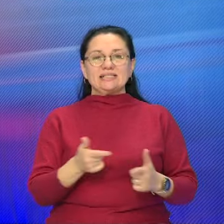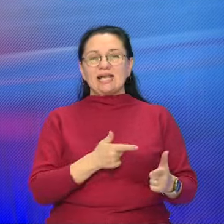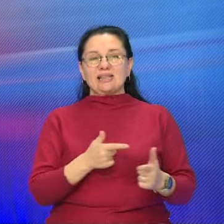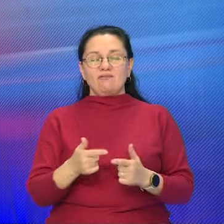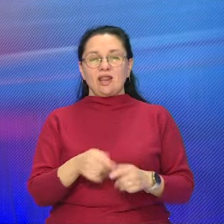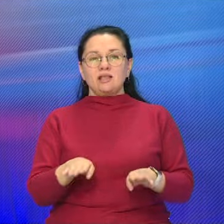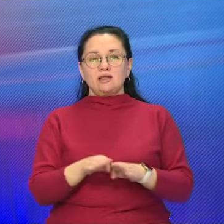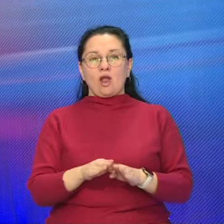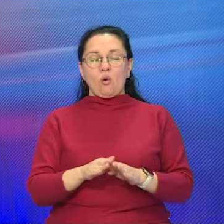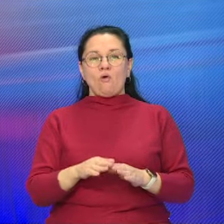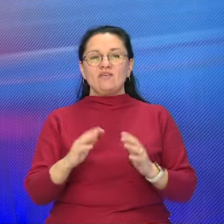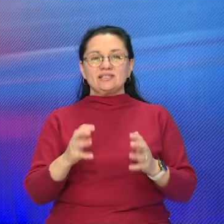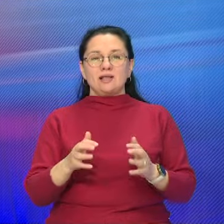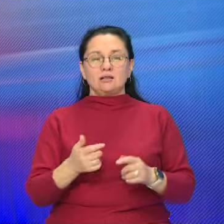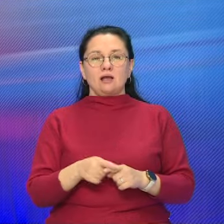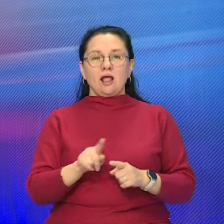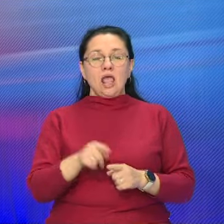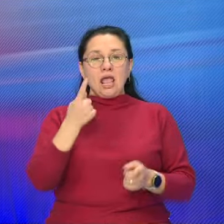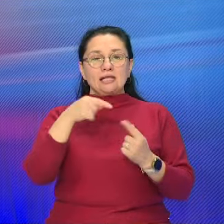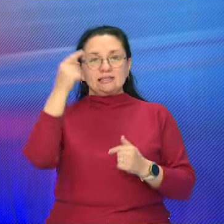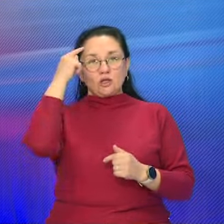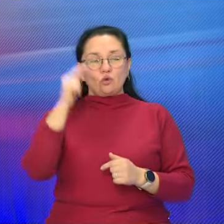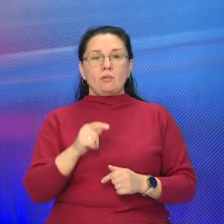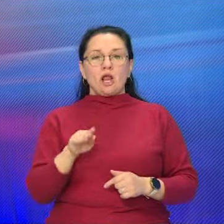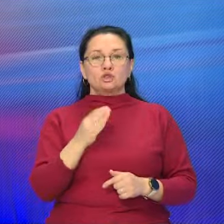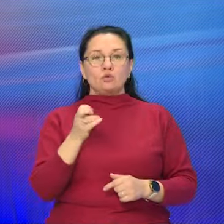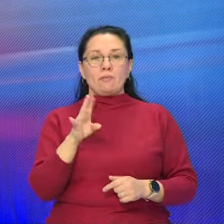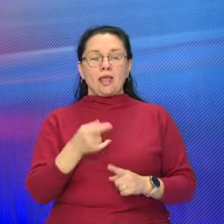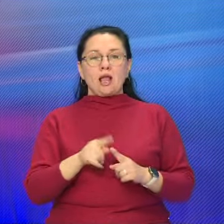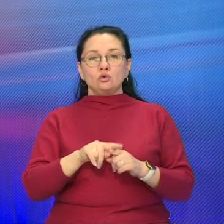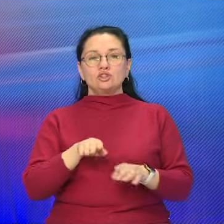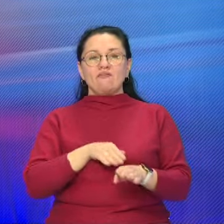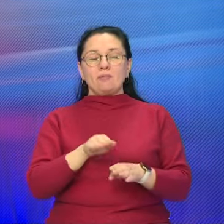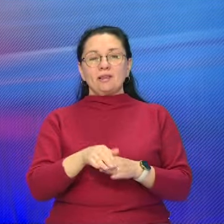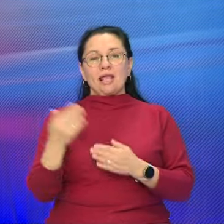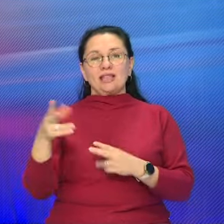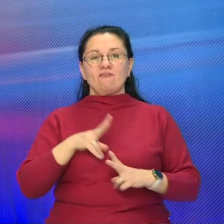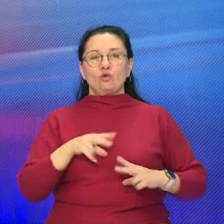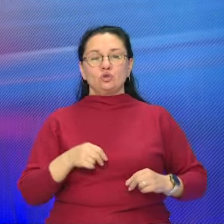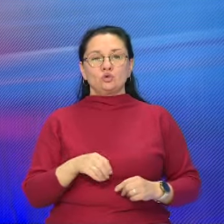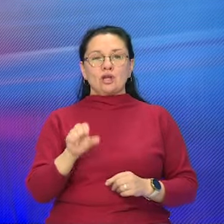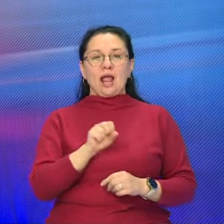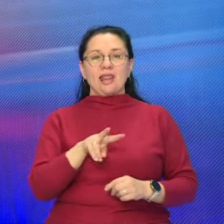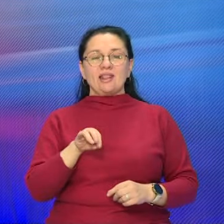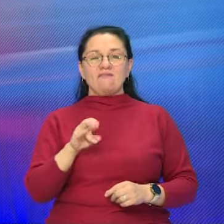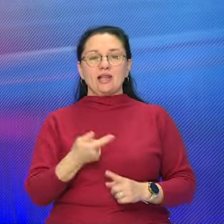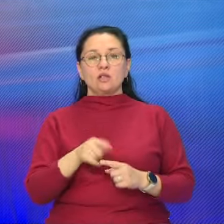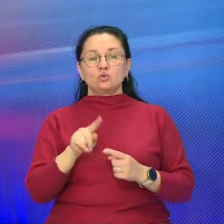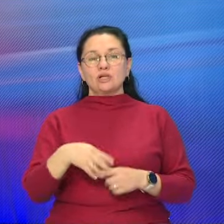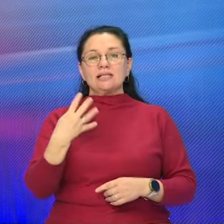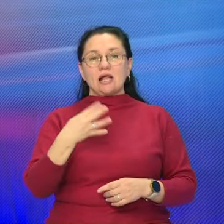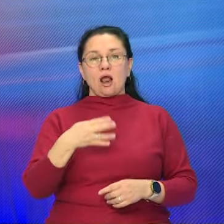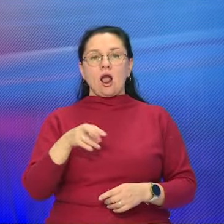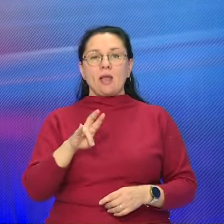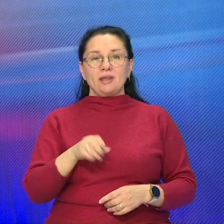такого станка. Задуму Феликса Шунейки уже больше за 40 годов реализует его дочка. За гэты час Алена Феликсовна выткала свыше 40